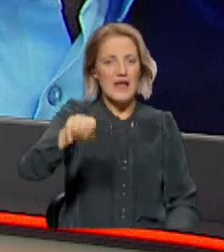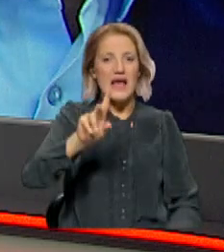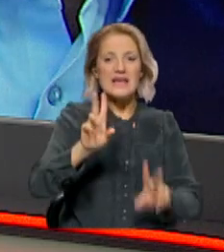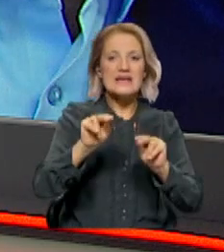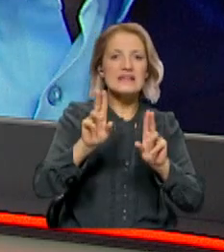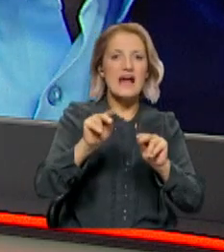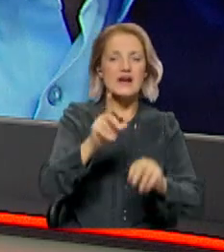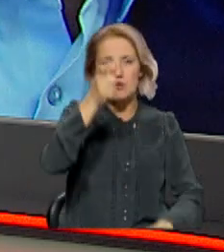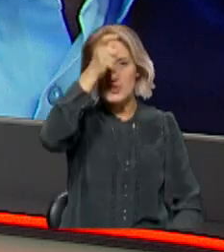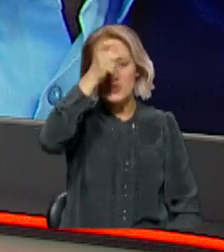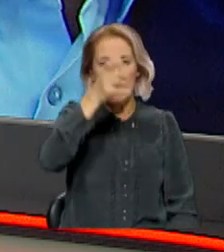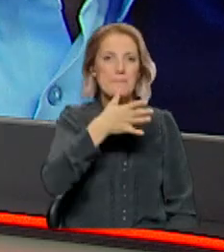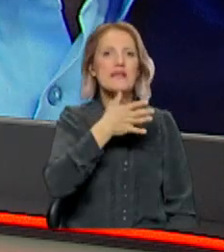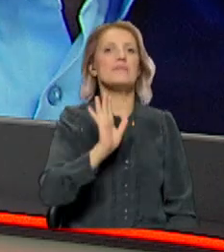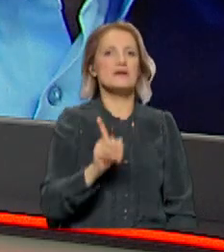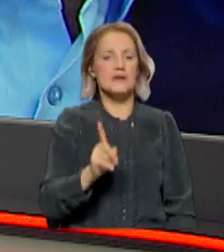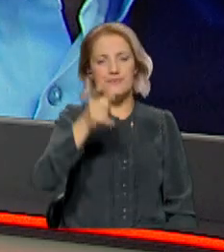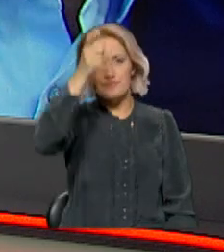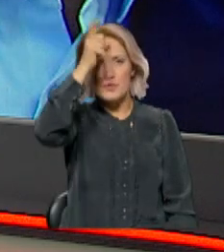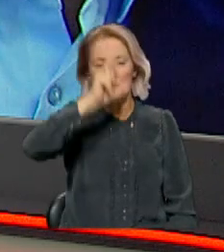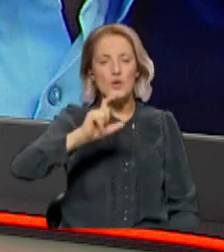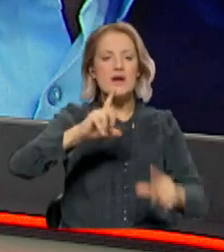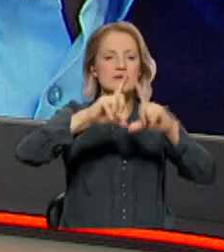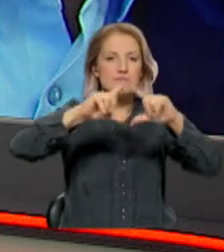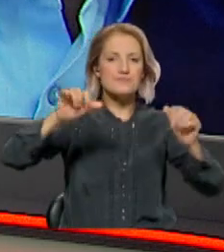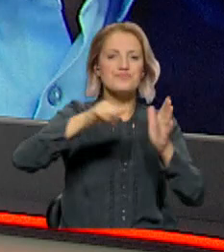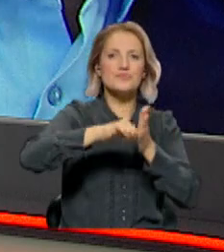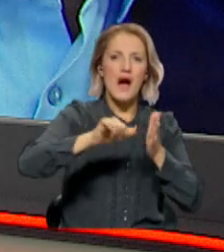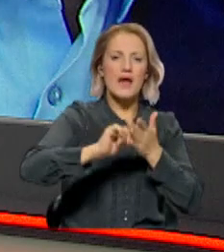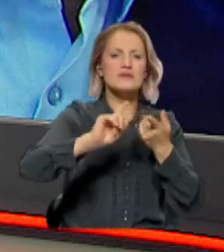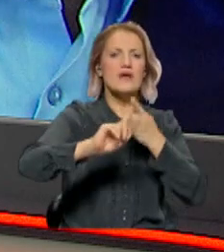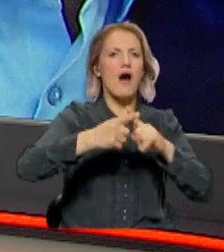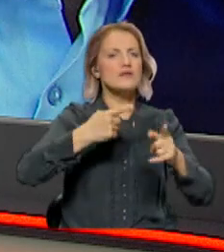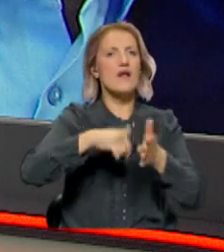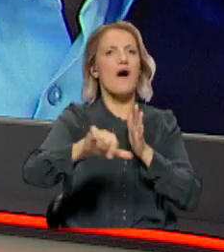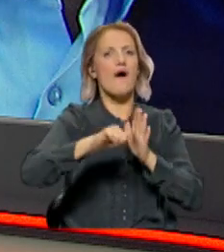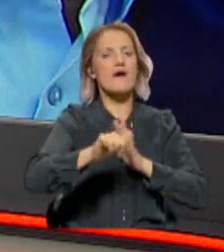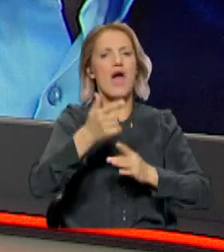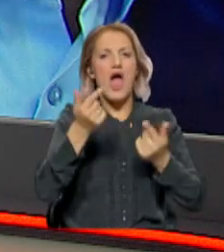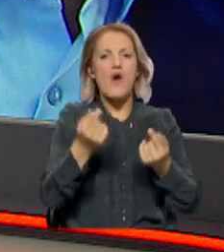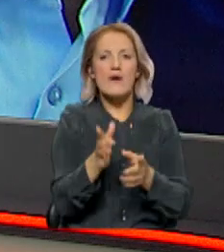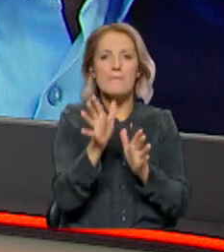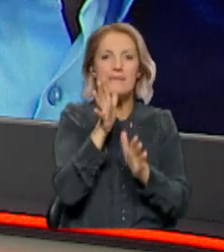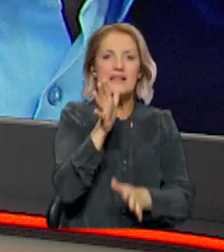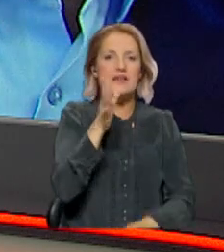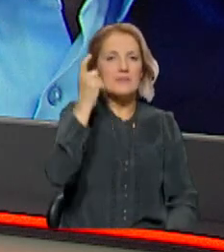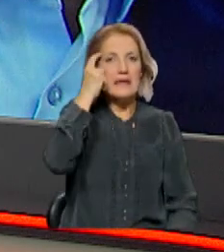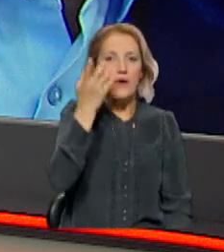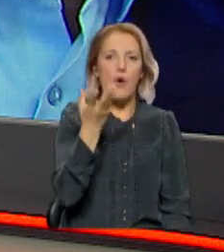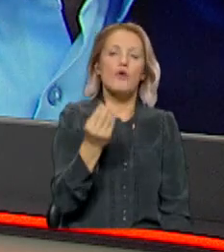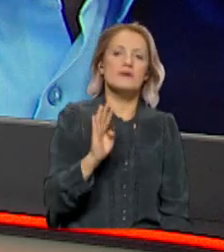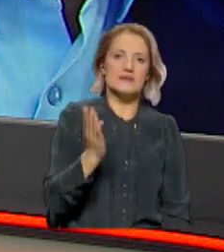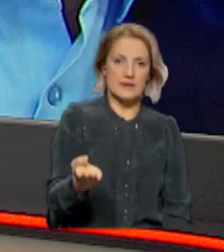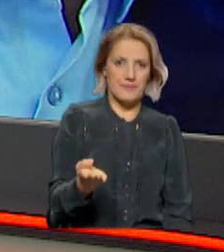Türkçe bilmediğini, Türkiye tarihi, coğrafyası, siyaset tarihi hakkında en ufak bir bilgisi olmadığını,